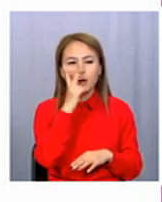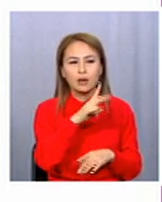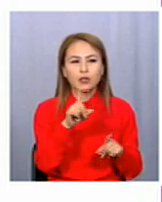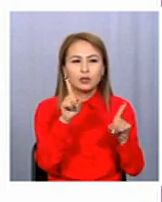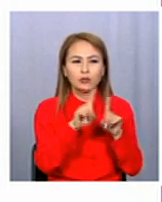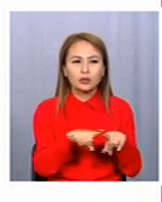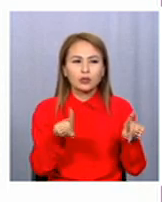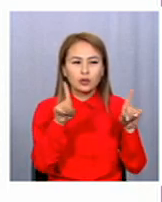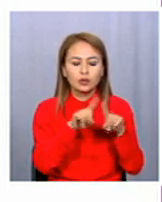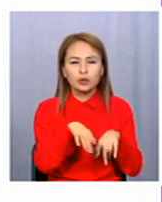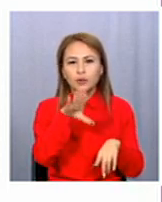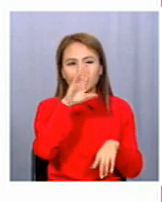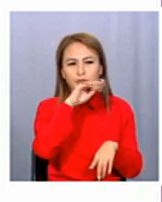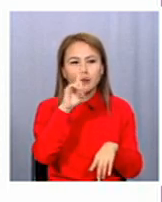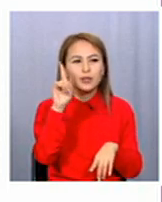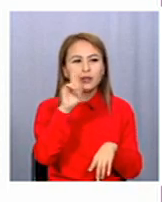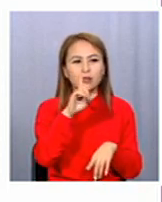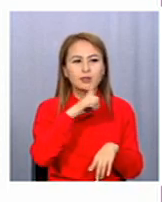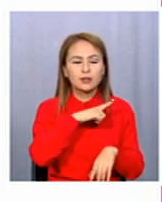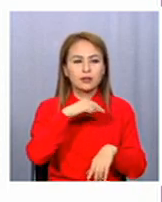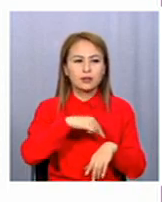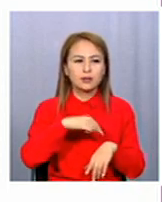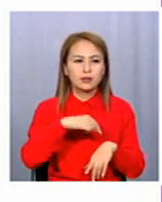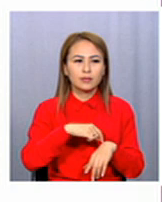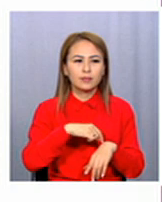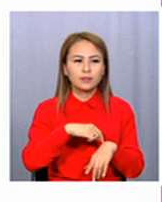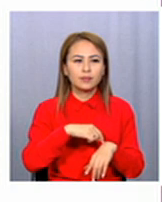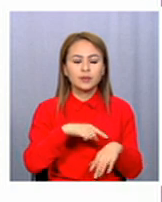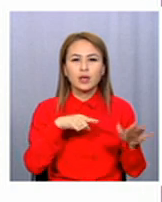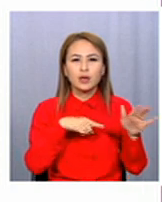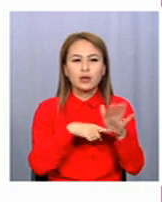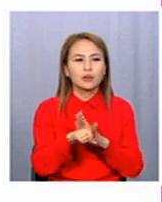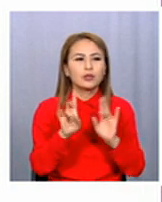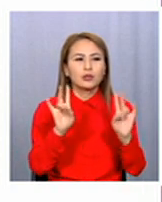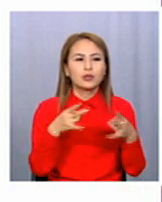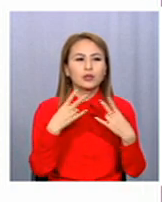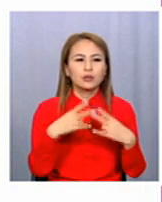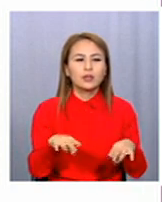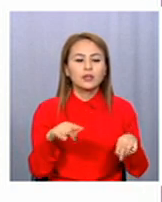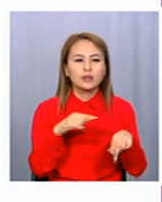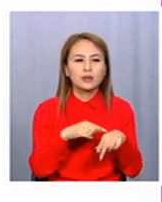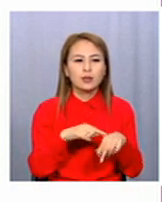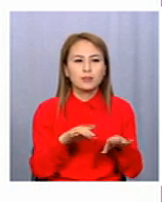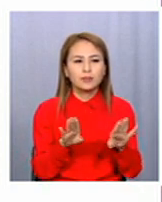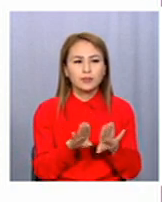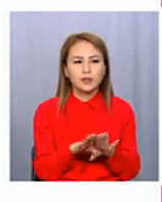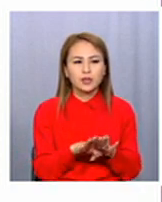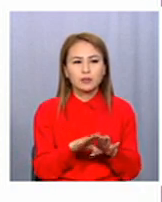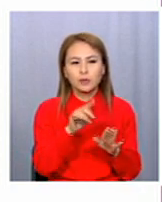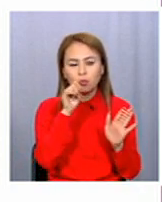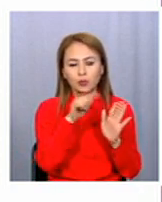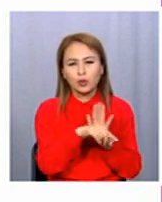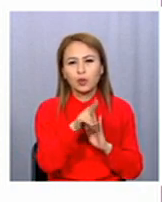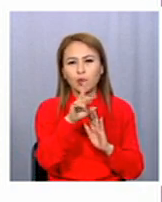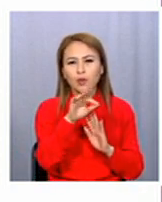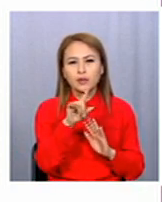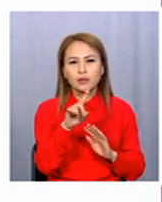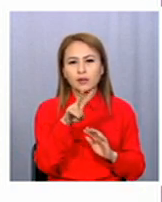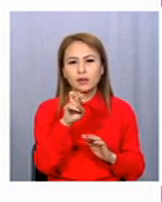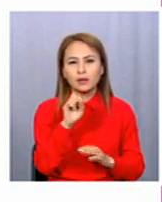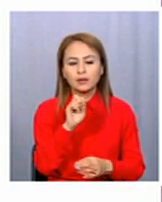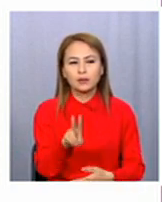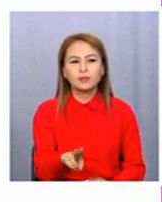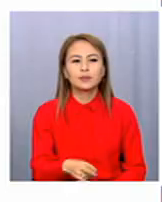үйректер, не нәрседен сезік ап. Қашпа үйректер, сезік ап. Тимейді ғой